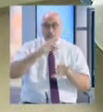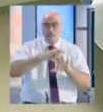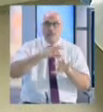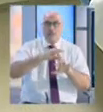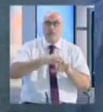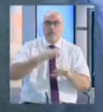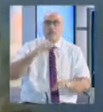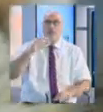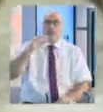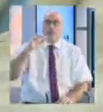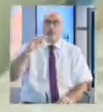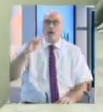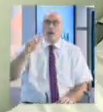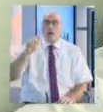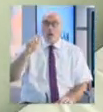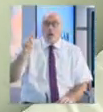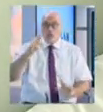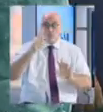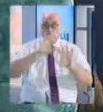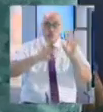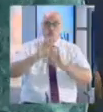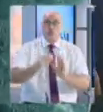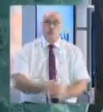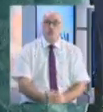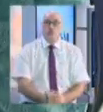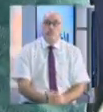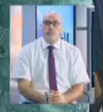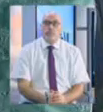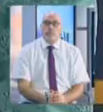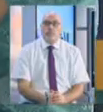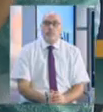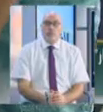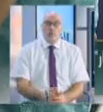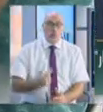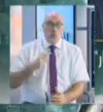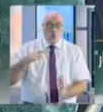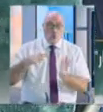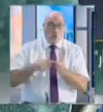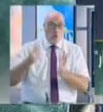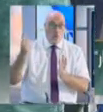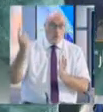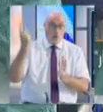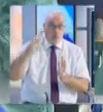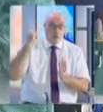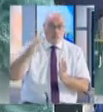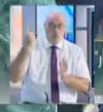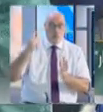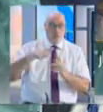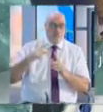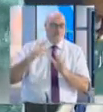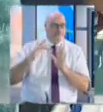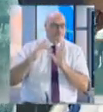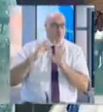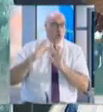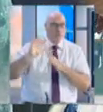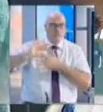حيث يلقون الرعاية الصحية اللازمة. كي بدات تشعل النار حنا خرجنا هي على الصباح. لا لا هي شعلت الصباح